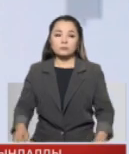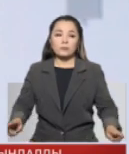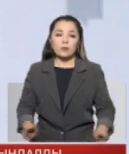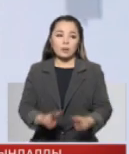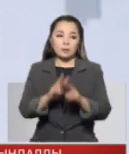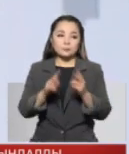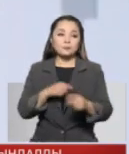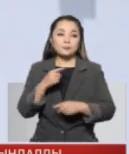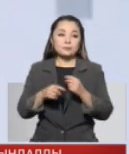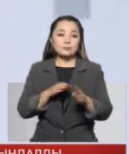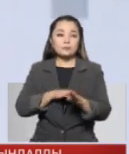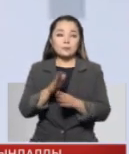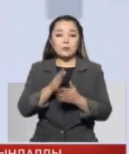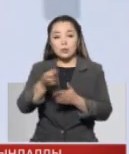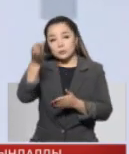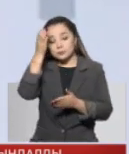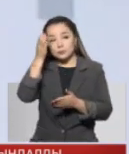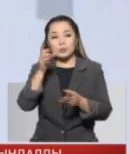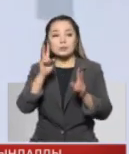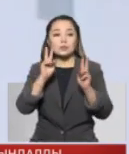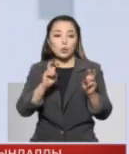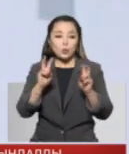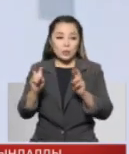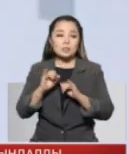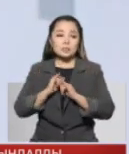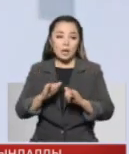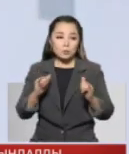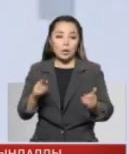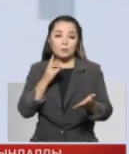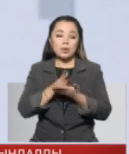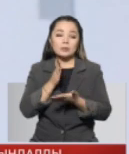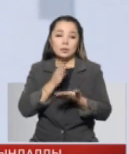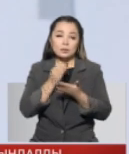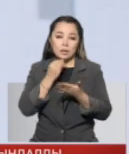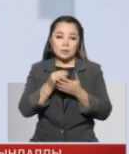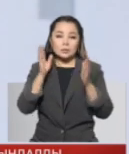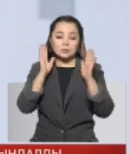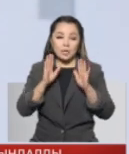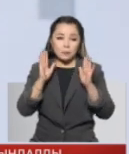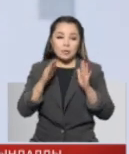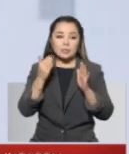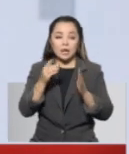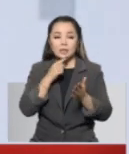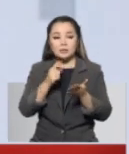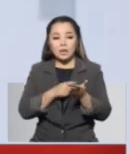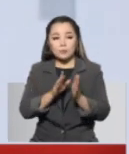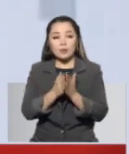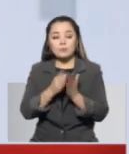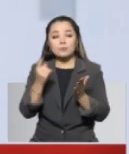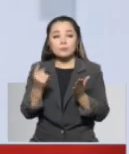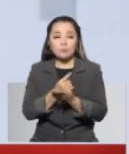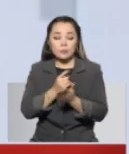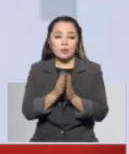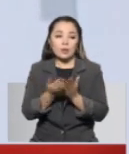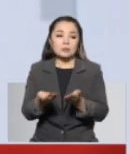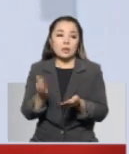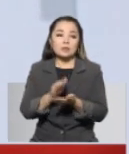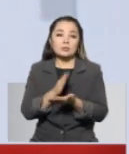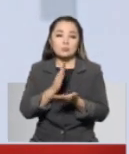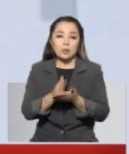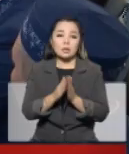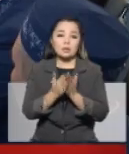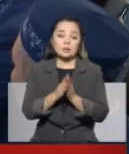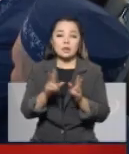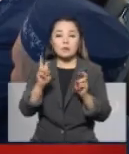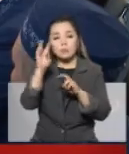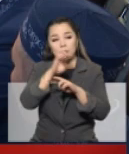Астанада дәстүрлі дініміздің ғылыми теориялық негізін дамытуға бағытталған «Ислам энциклопедиясы» кітабының алғашқы томы таныстырылды.